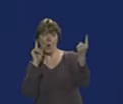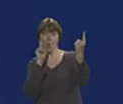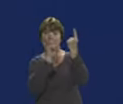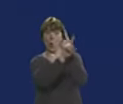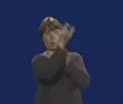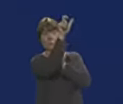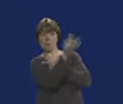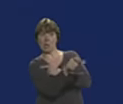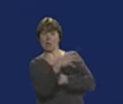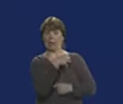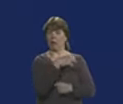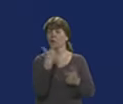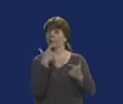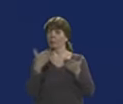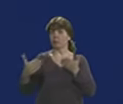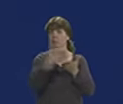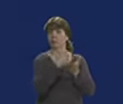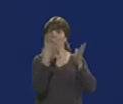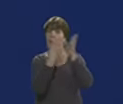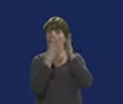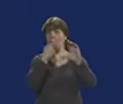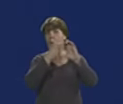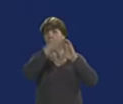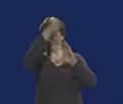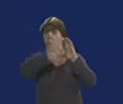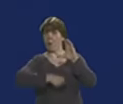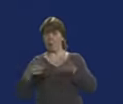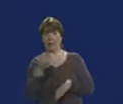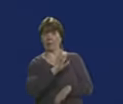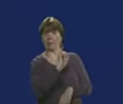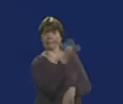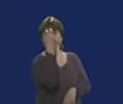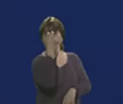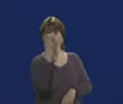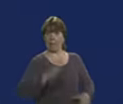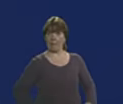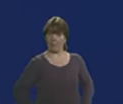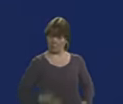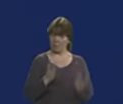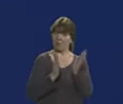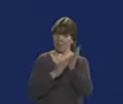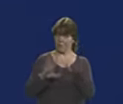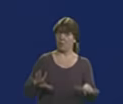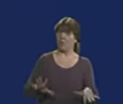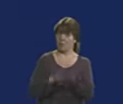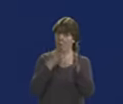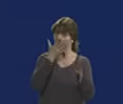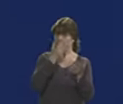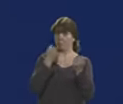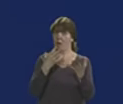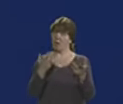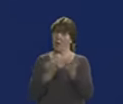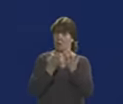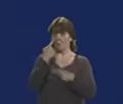comprenez quelqu'un qui a plus de 4 000 euros de revenus par mois, il faut lui faire les poches bien pour nos enfants. Bel exemple pour nos